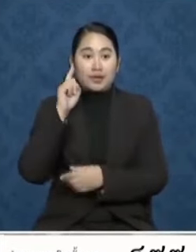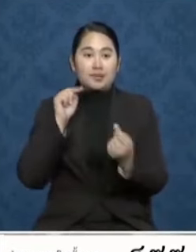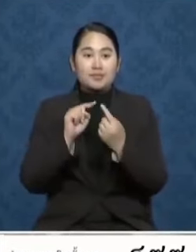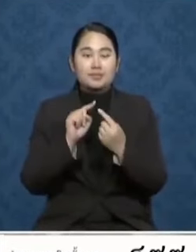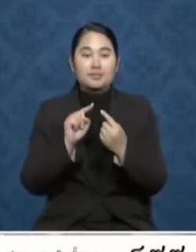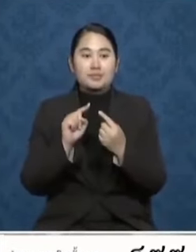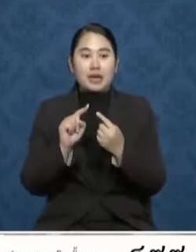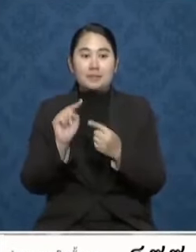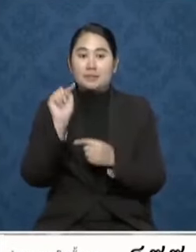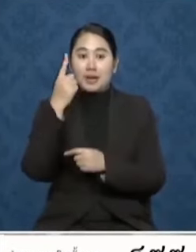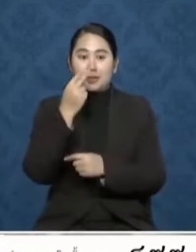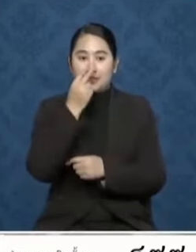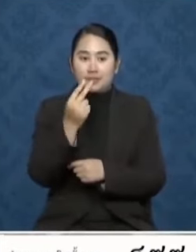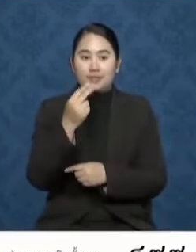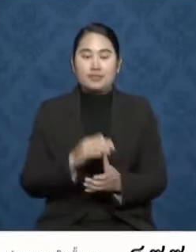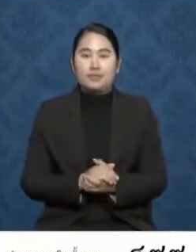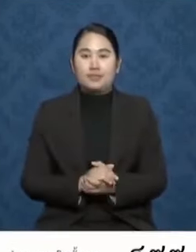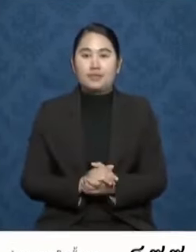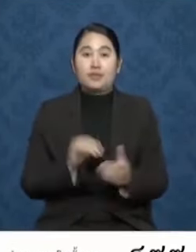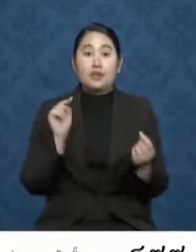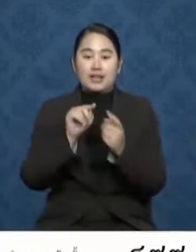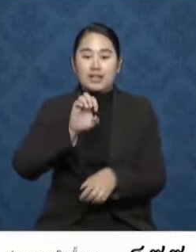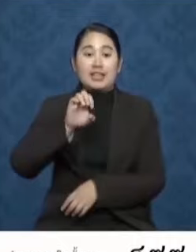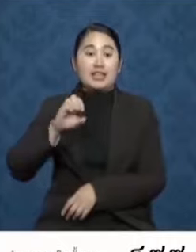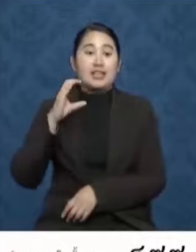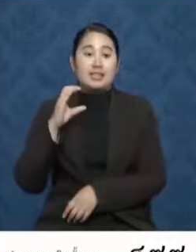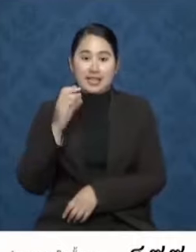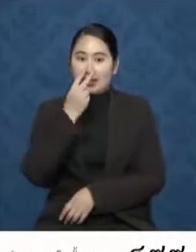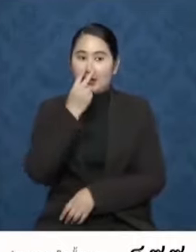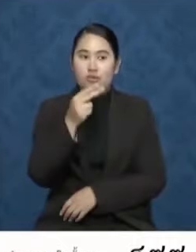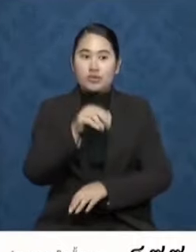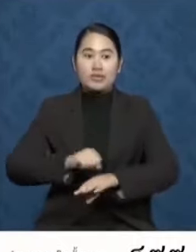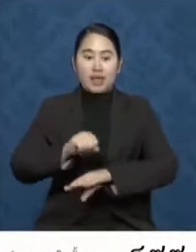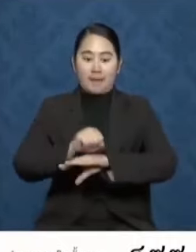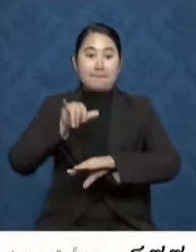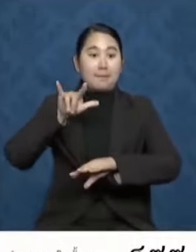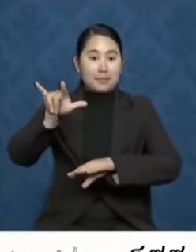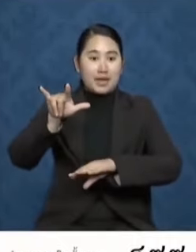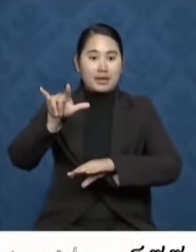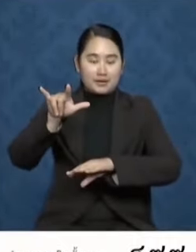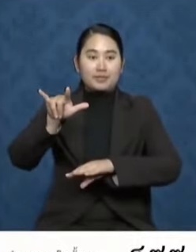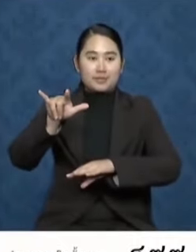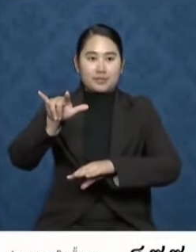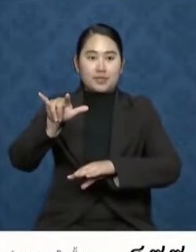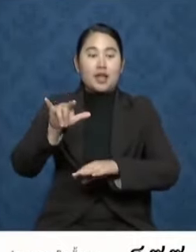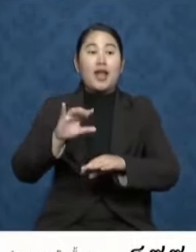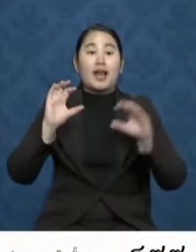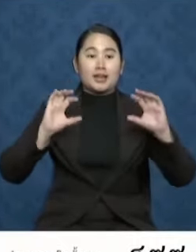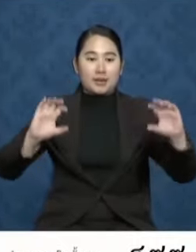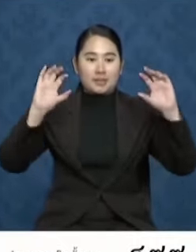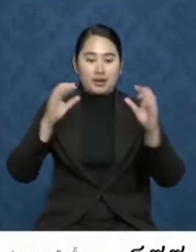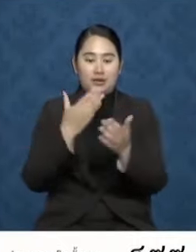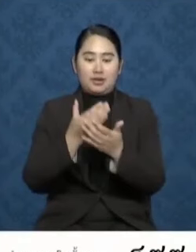ใหม่ผมจะพาท่านไปที่พื้นที่ Eครับไปย้อนดูสนามบินอู่ตะเภาที่รัฐลงทุนในโครงสร้างพื้น